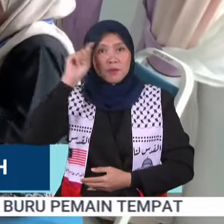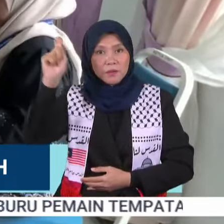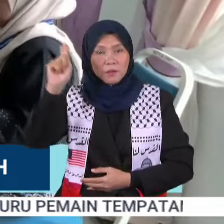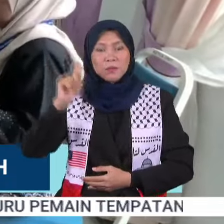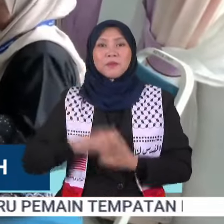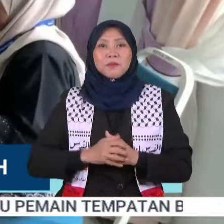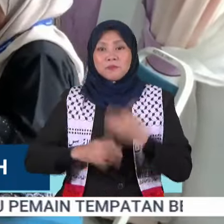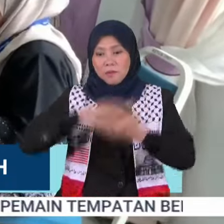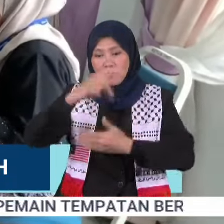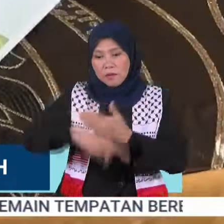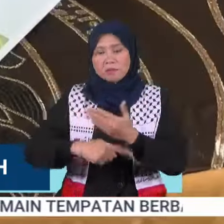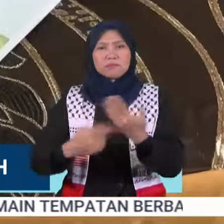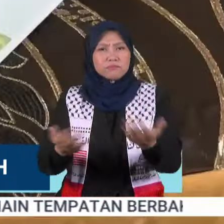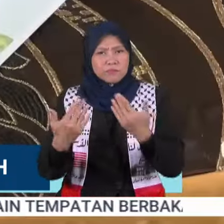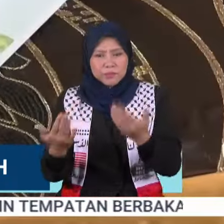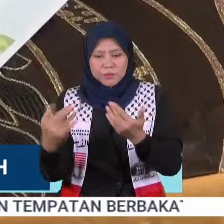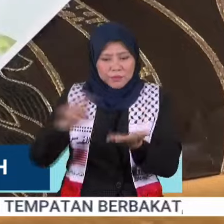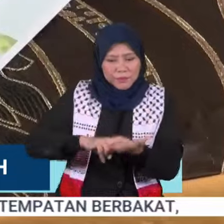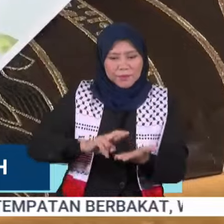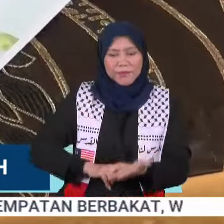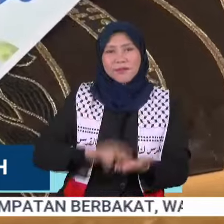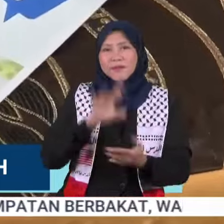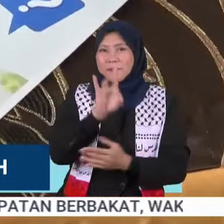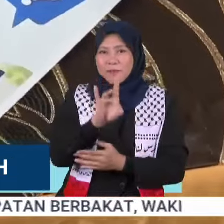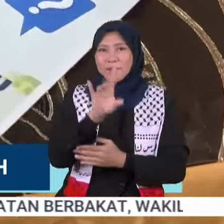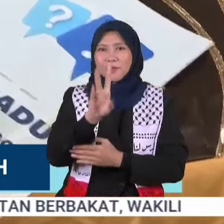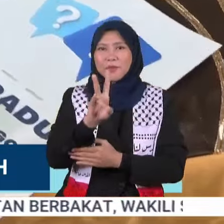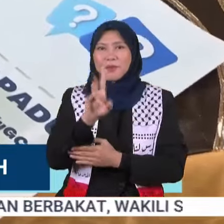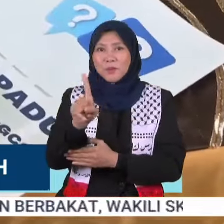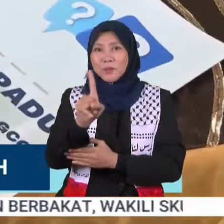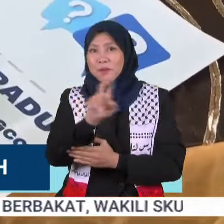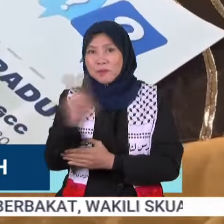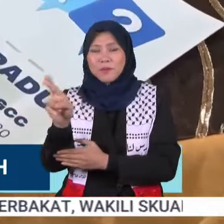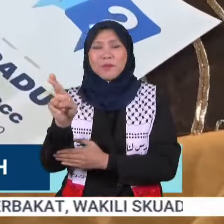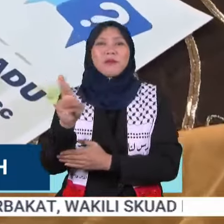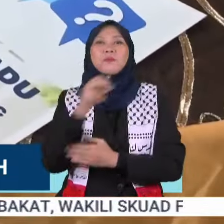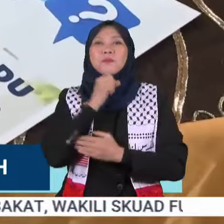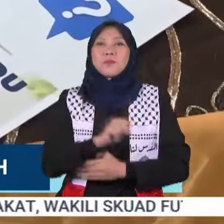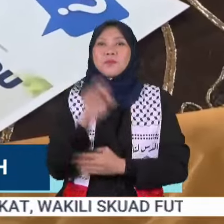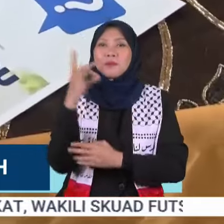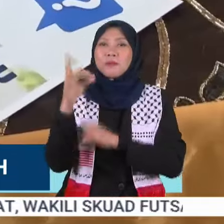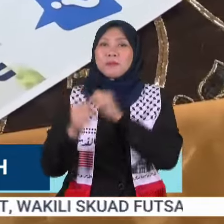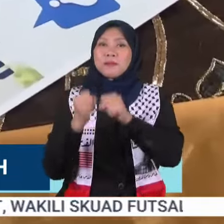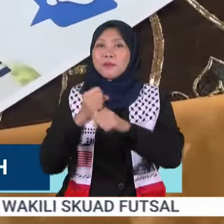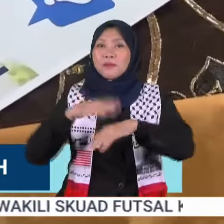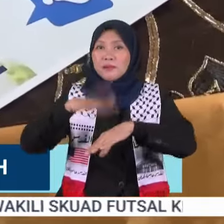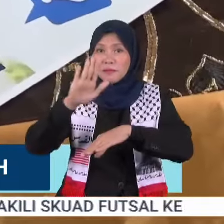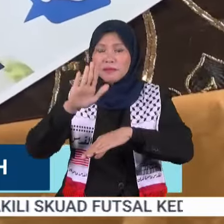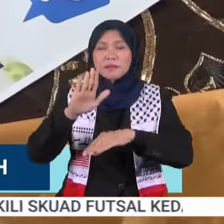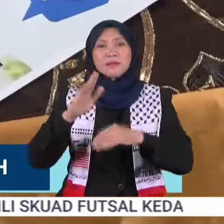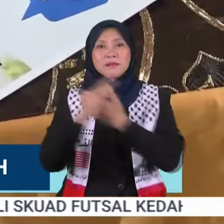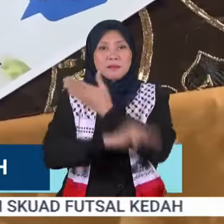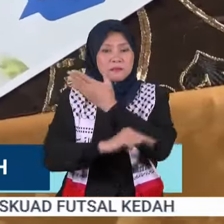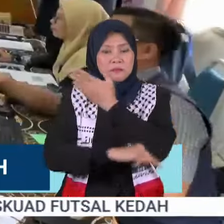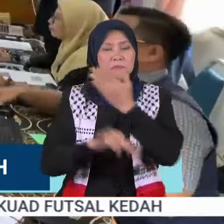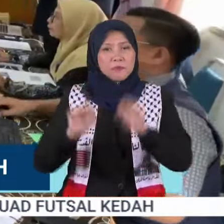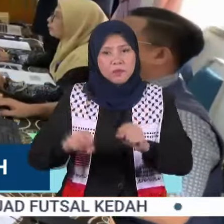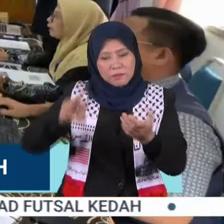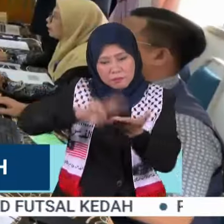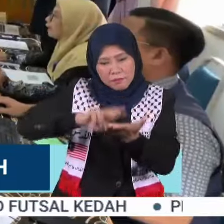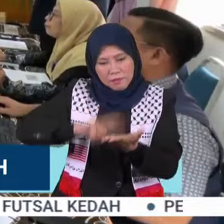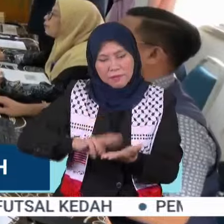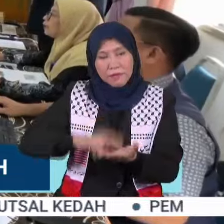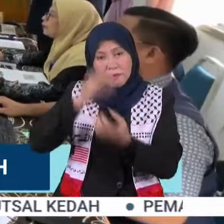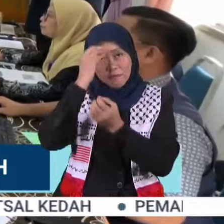program dipergiat bagi memastikan 871,000 penduduk berusia 18 tahun ke atas di negeri itu mendaftar